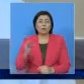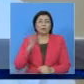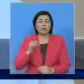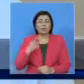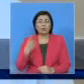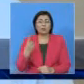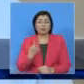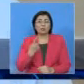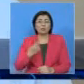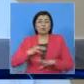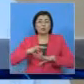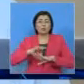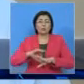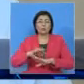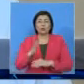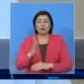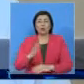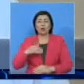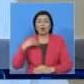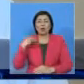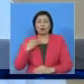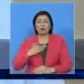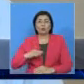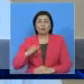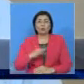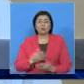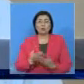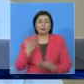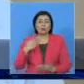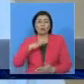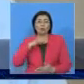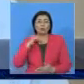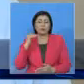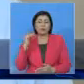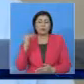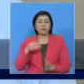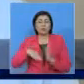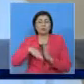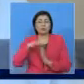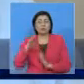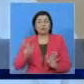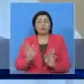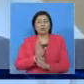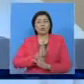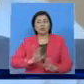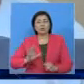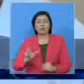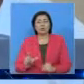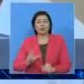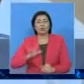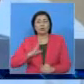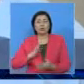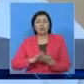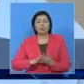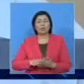тұңғыш рет өтуі. Өткені Ақтөбенің өңірінде бұрын талай-талай дүлдүл жүйрік жыраулар болғанымен кейін кешеңдеу